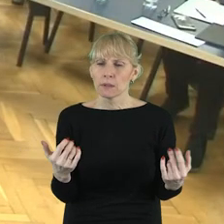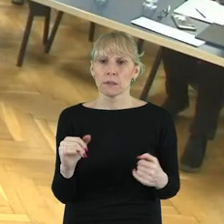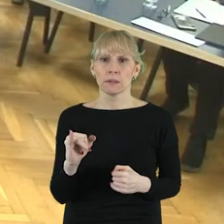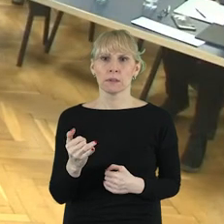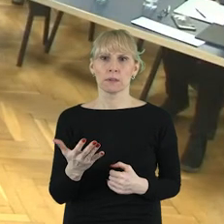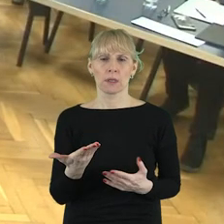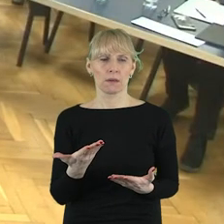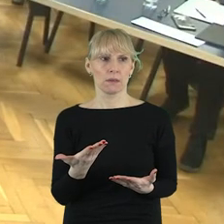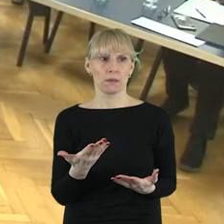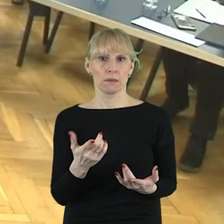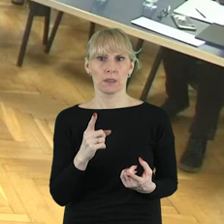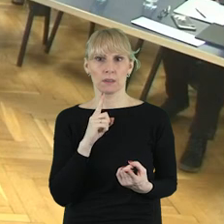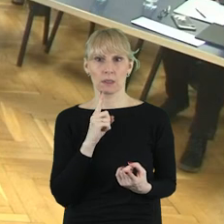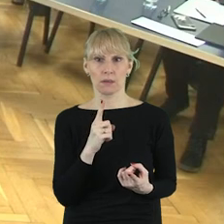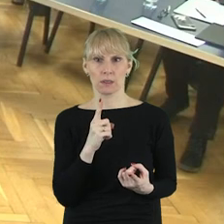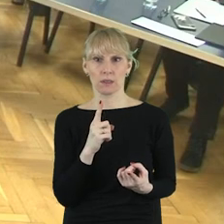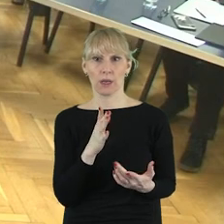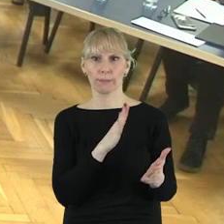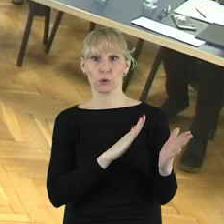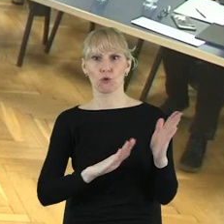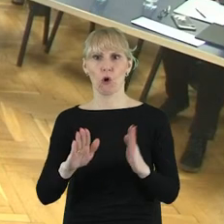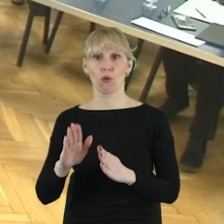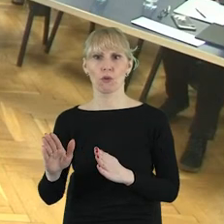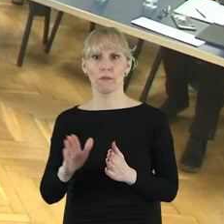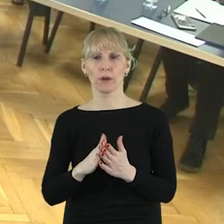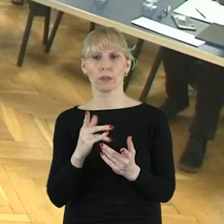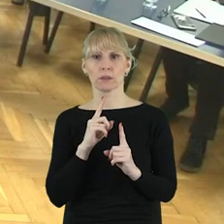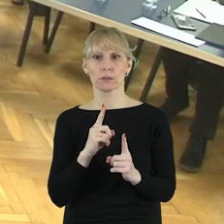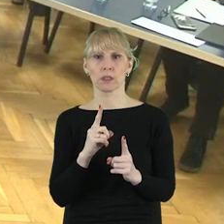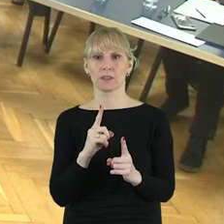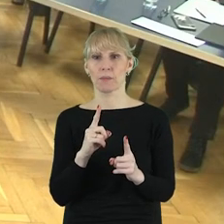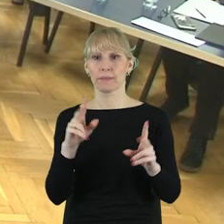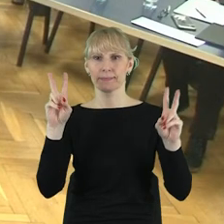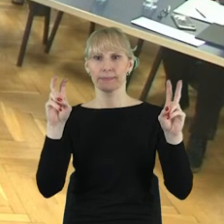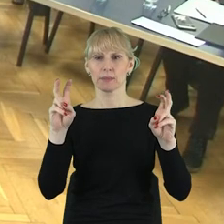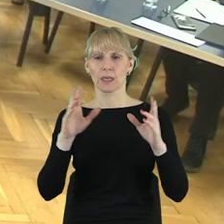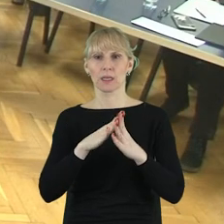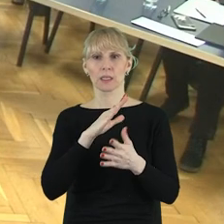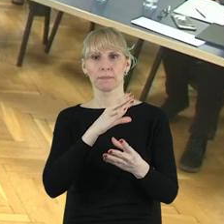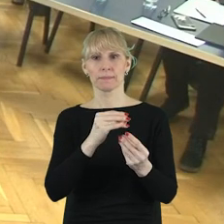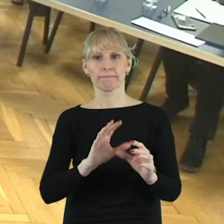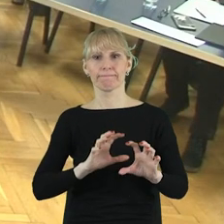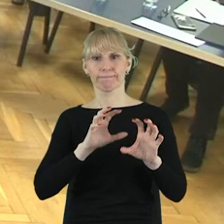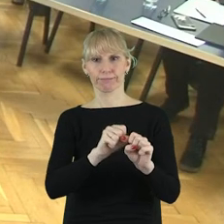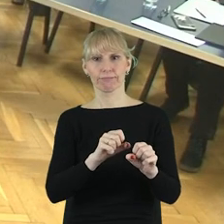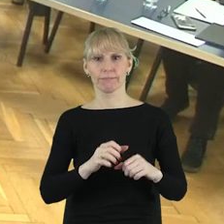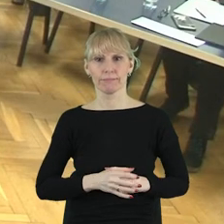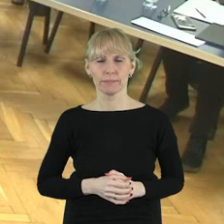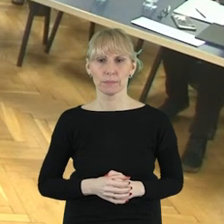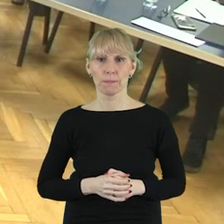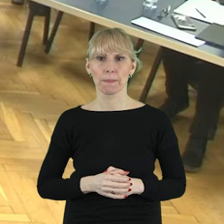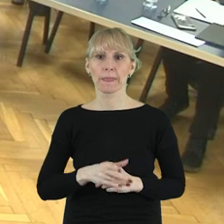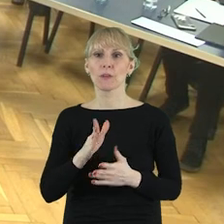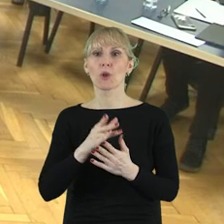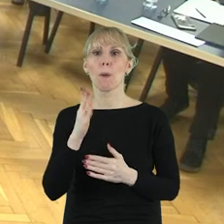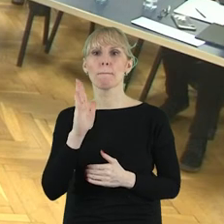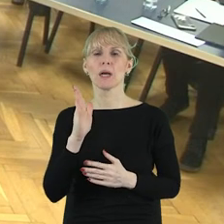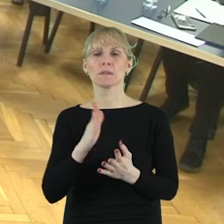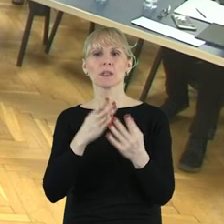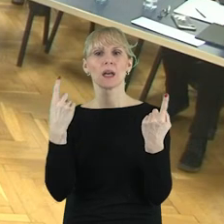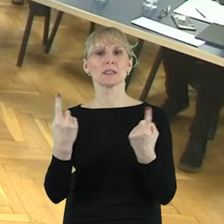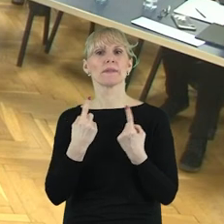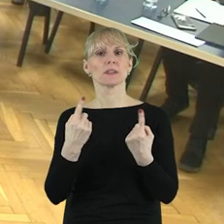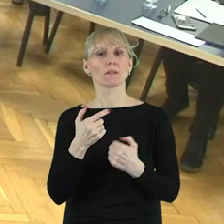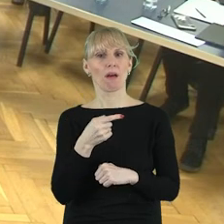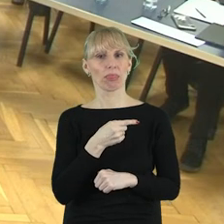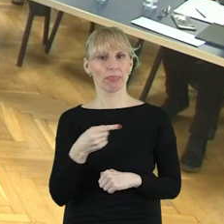wygląda, mam nadzieję, że tak jednak nie będzie, jak przygotowanie do skoku na kasę. To będzie bardzo negatywne